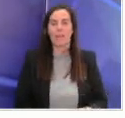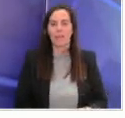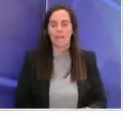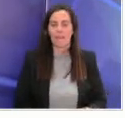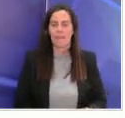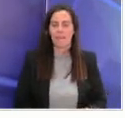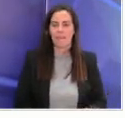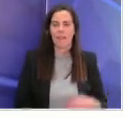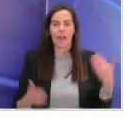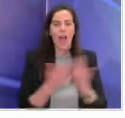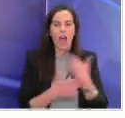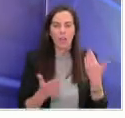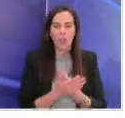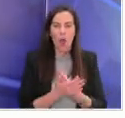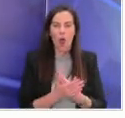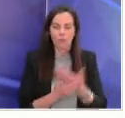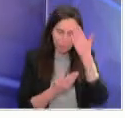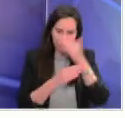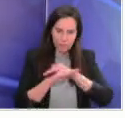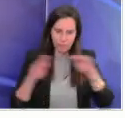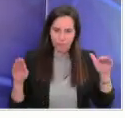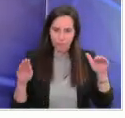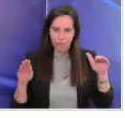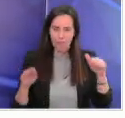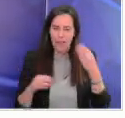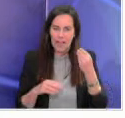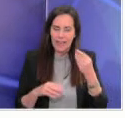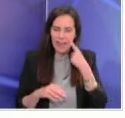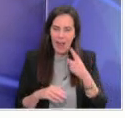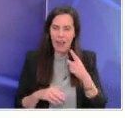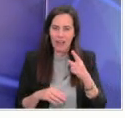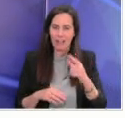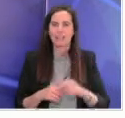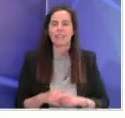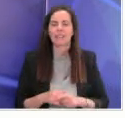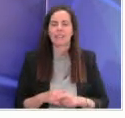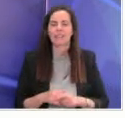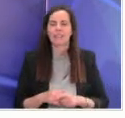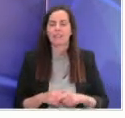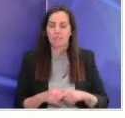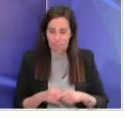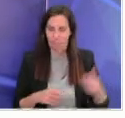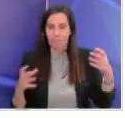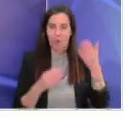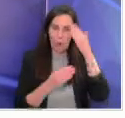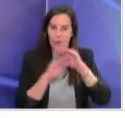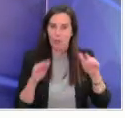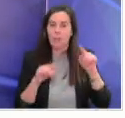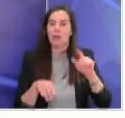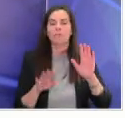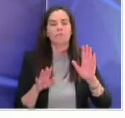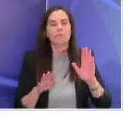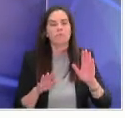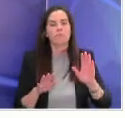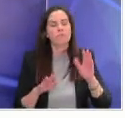פרש, הנה חדשות. אבי גבאי בהודעה דרמטית. רגע, תן לי לקרוא את זה בקולי המאוהר. אבי גבאי בהודעה דרמטית. הגיע